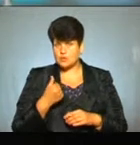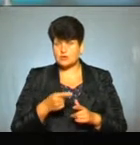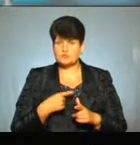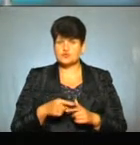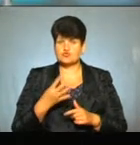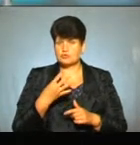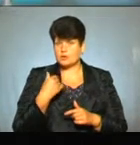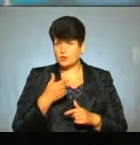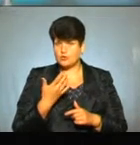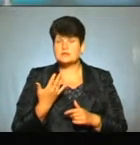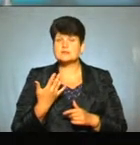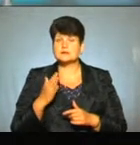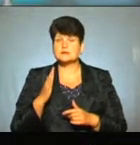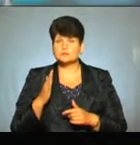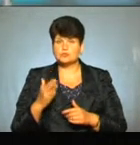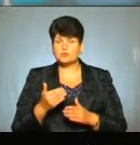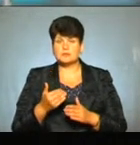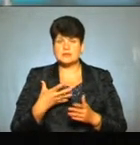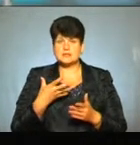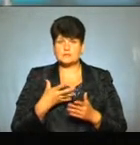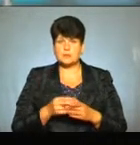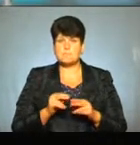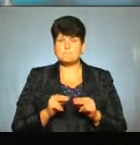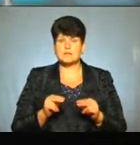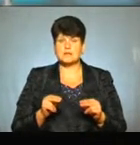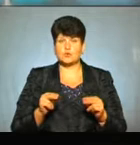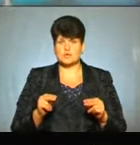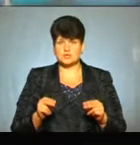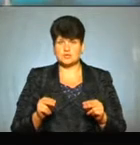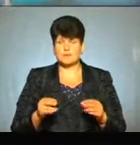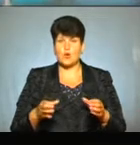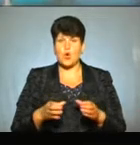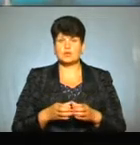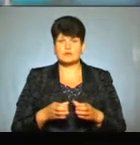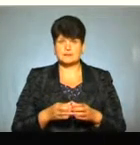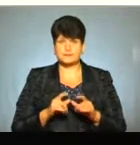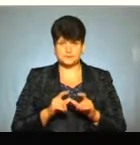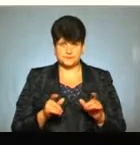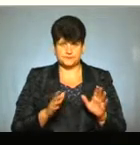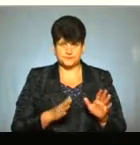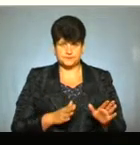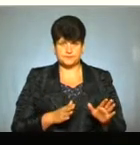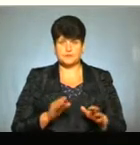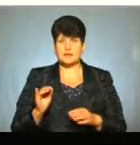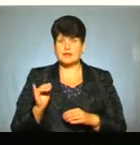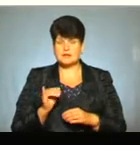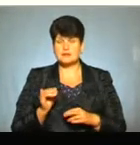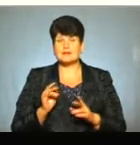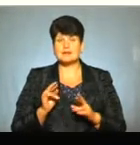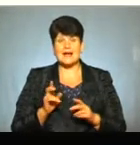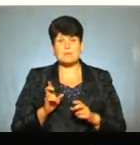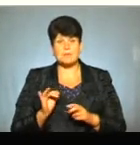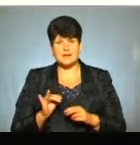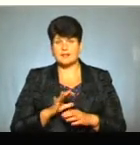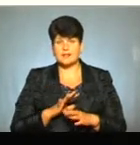чи 4 роки, скільки він буде перед своїм педагогічним взагалі колективом закладу. І як би